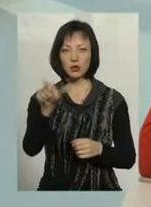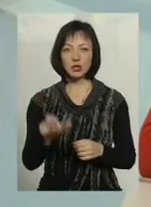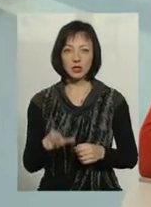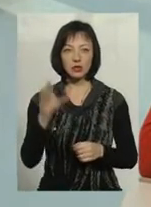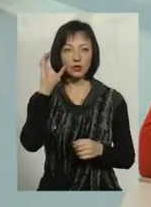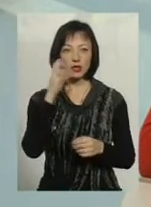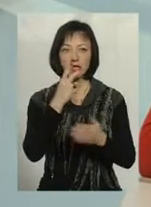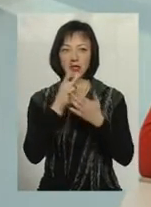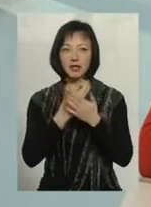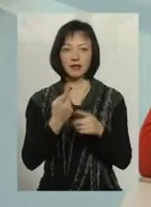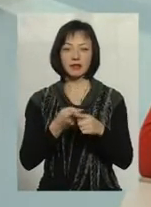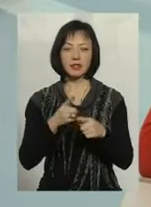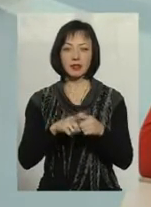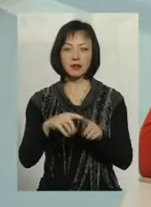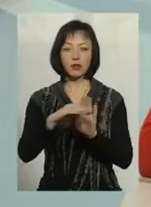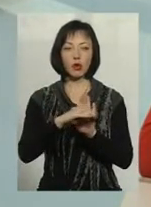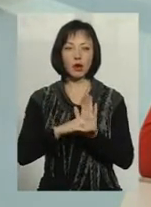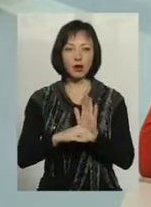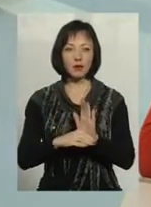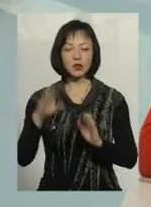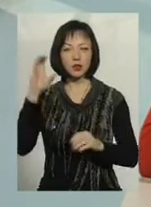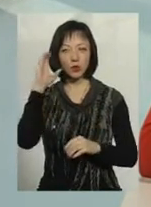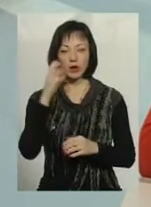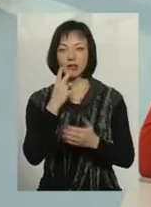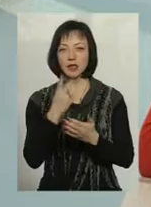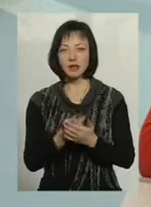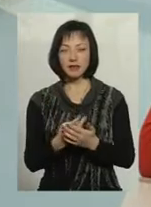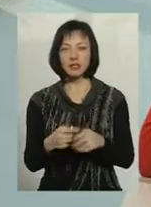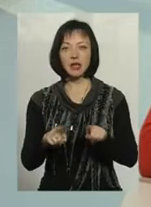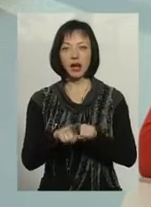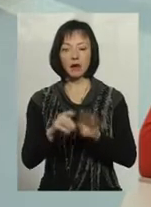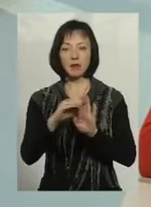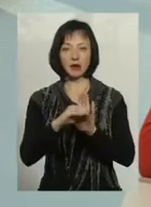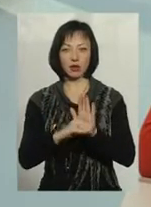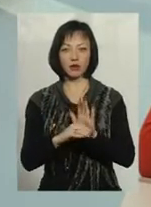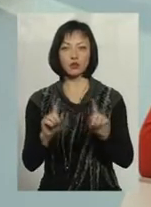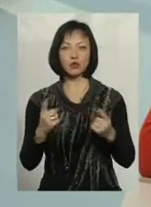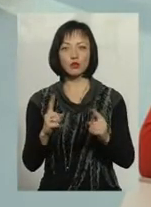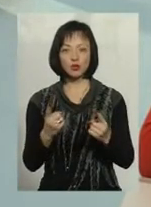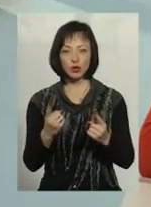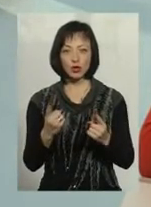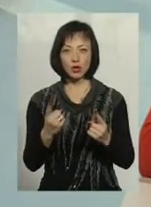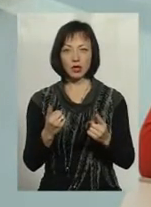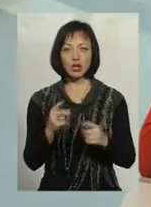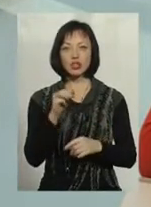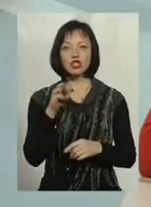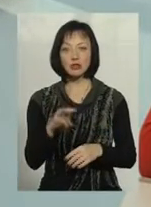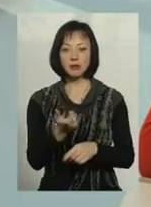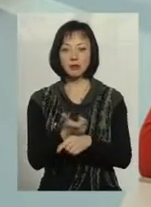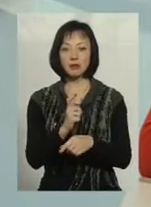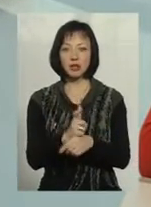по суті, сьогодні під 3-4%. Він має можливість через деякий період, коли виконав якісь там роботи, показав якийсь там,